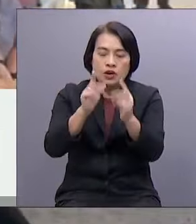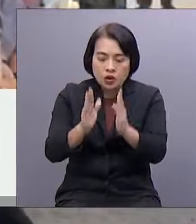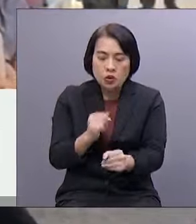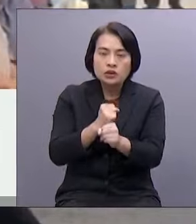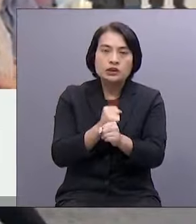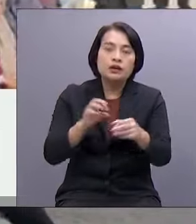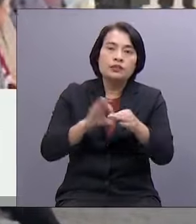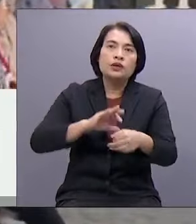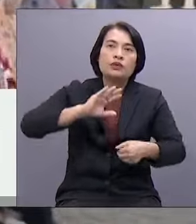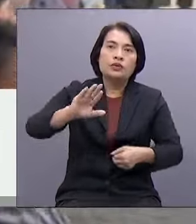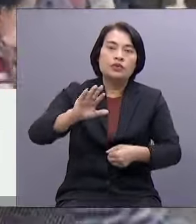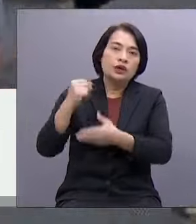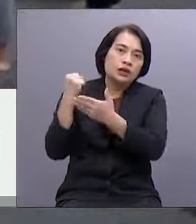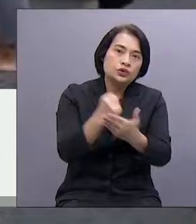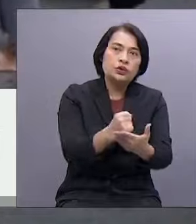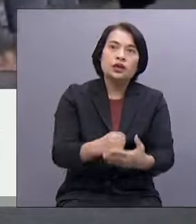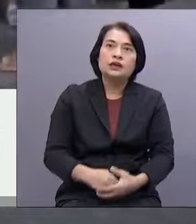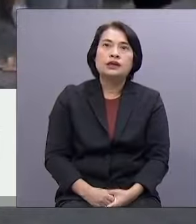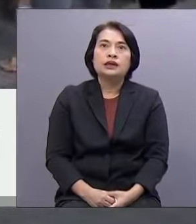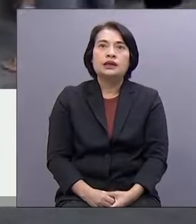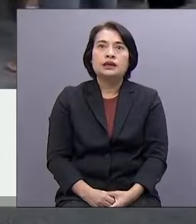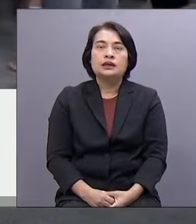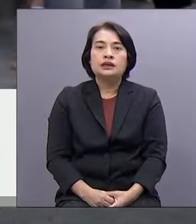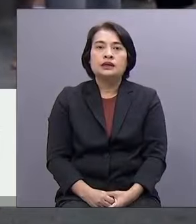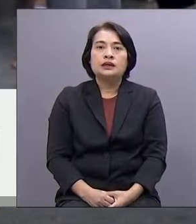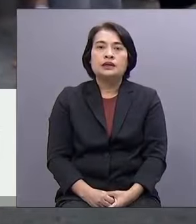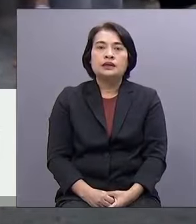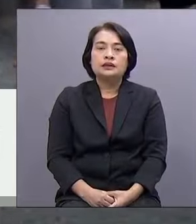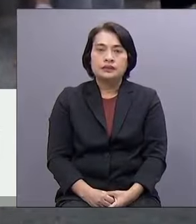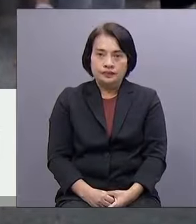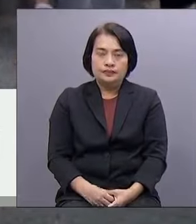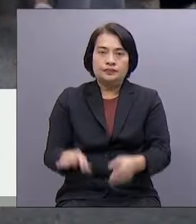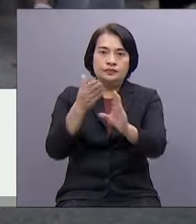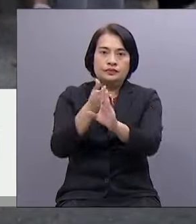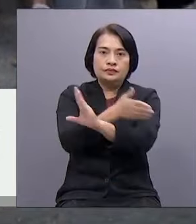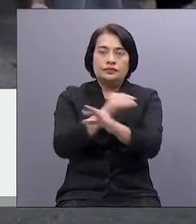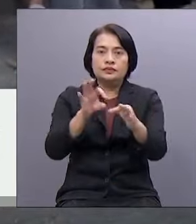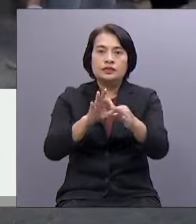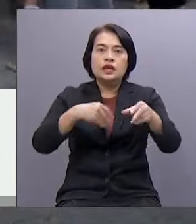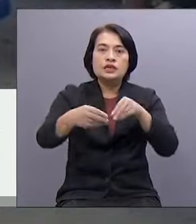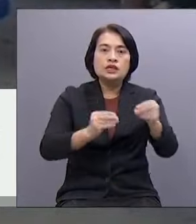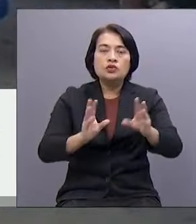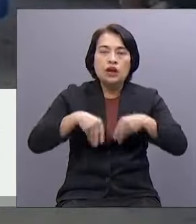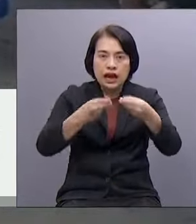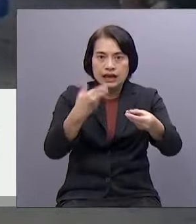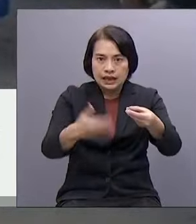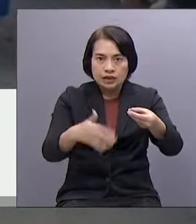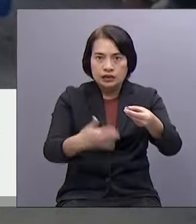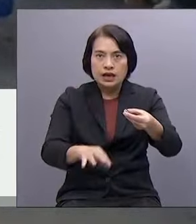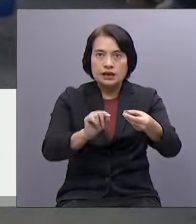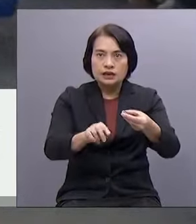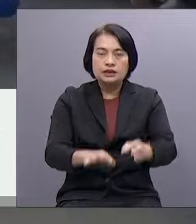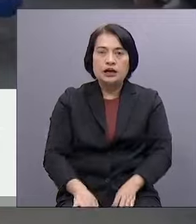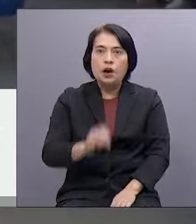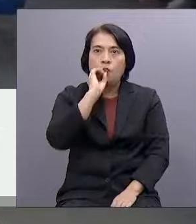องมือพงพางโดยก่อนหน้านี้เจ้าหน้าที่ได้ผ่อนผันการรื้อถอนมาก่อนแล้วก็ยืนยันนะครับว่าพงพ